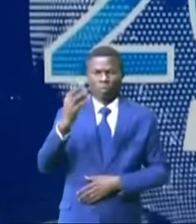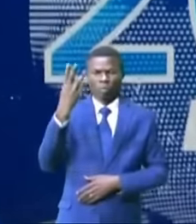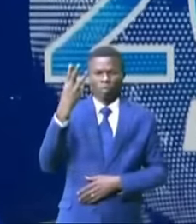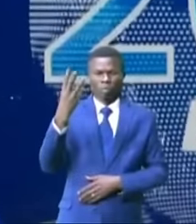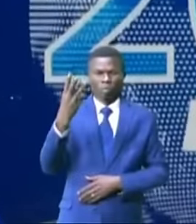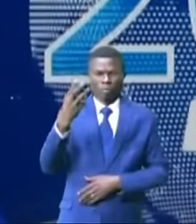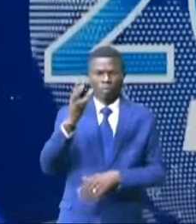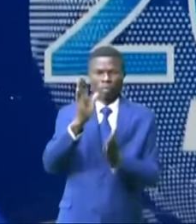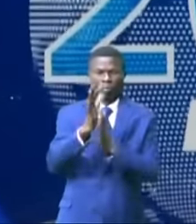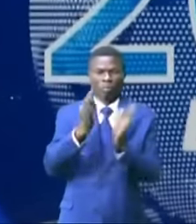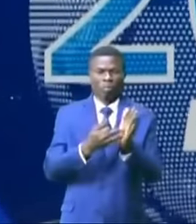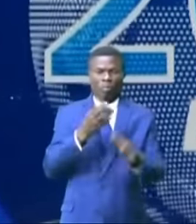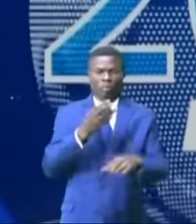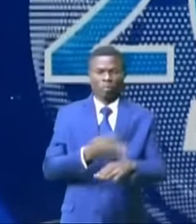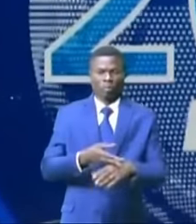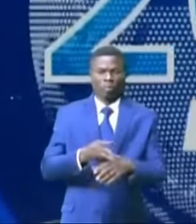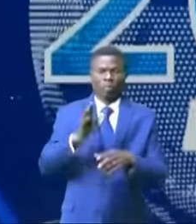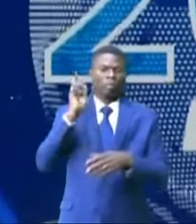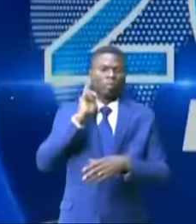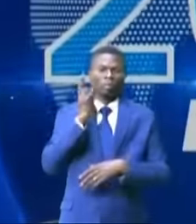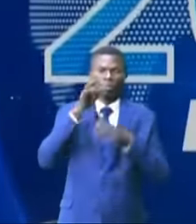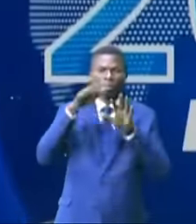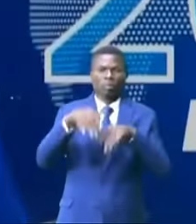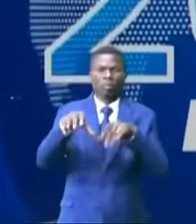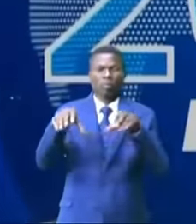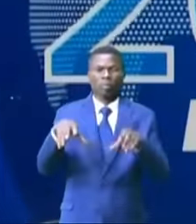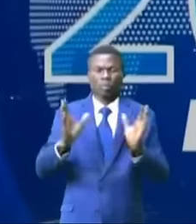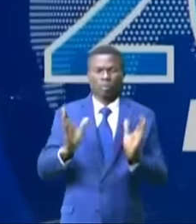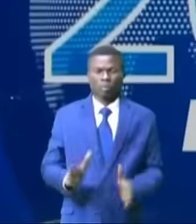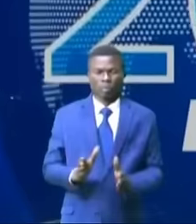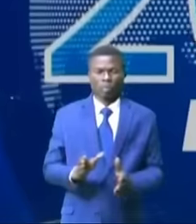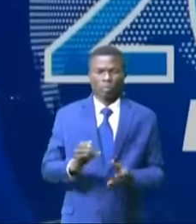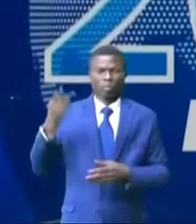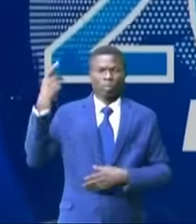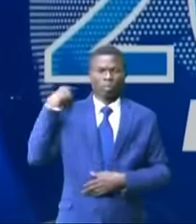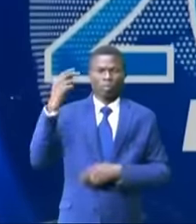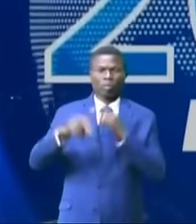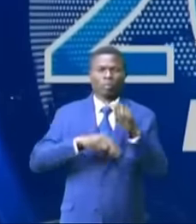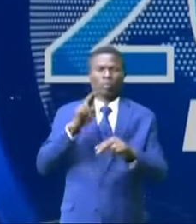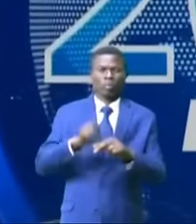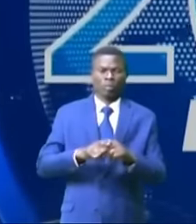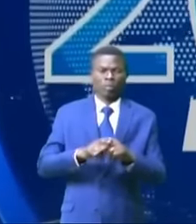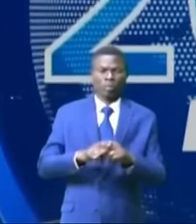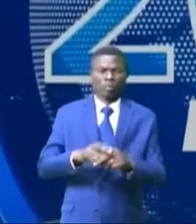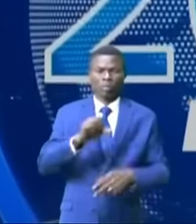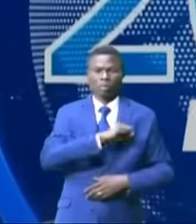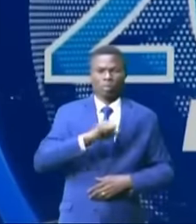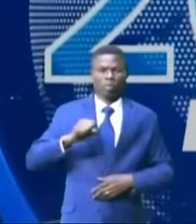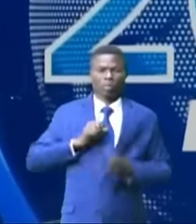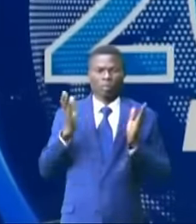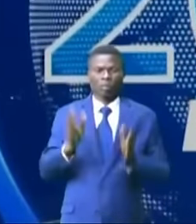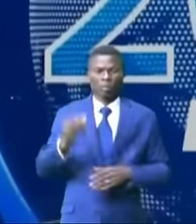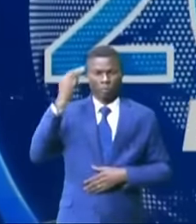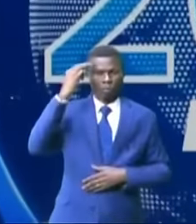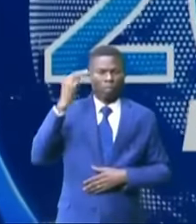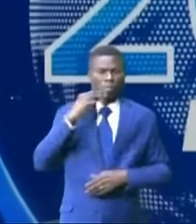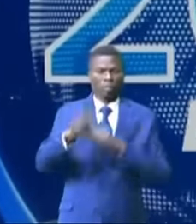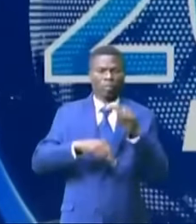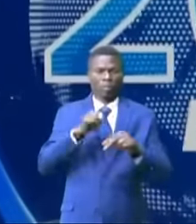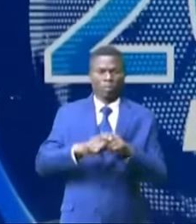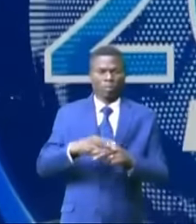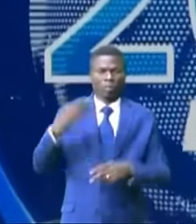18h précises au Fleuve Congo Hôtel. Il s'agit de députés nationaux, sénateurs, ministres